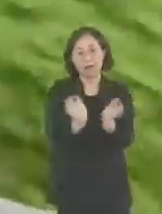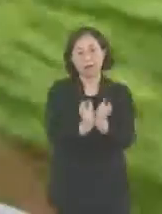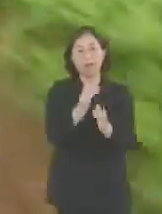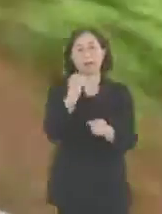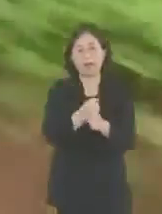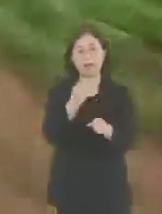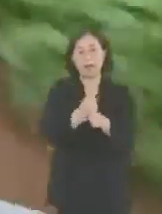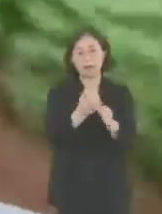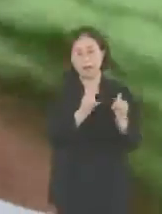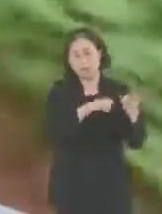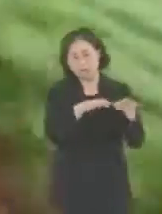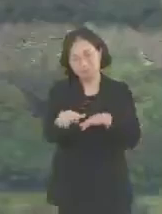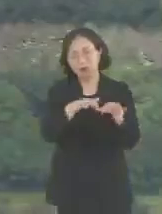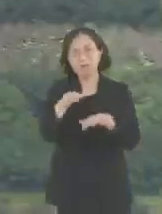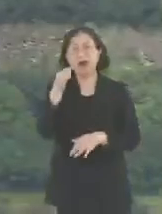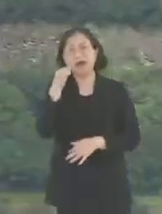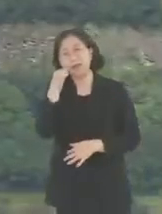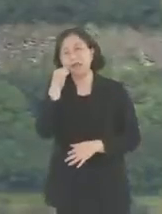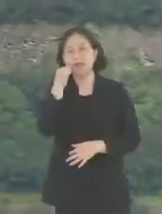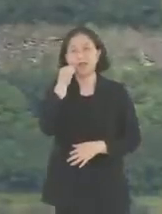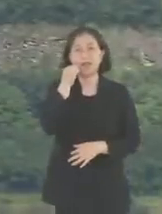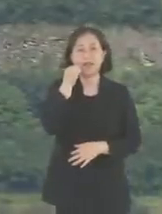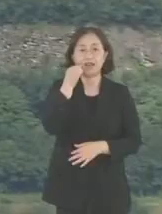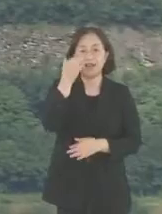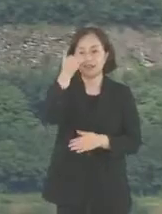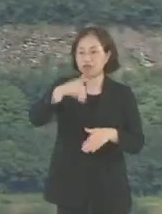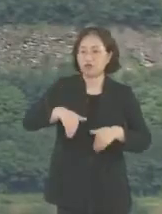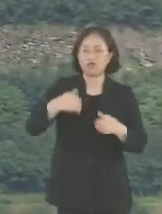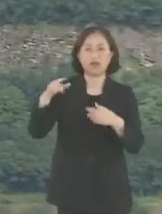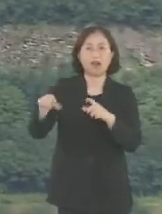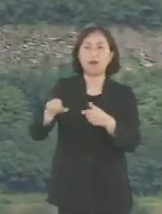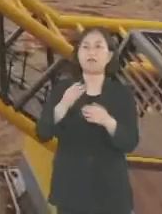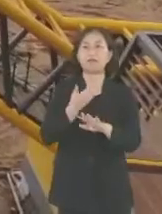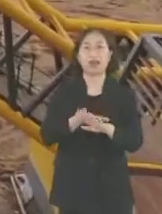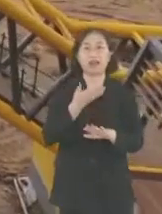등 전국적으로 흉물로 방치된 채석장을 활용하는